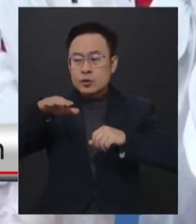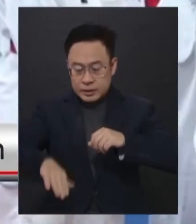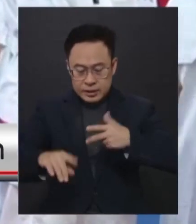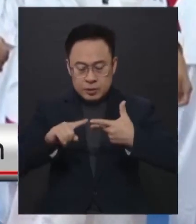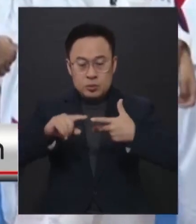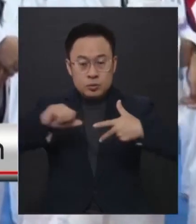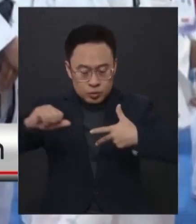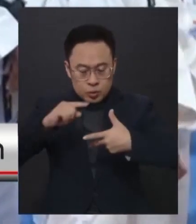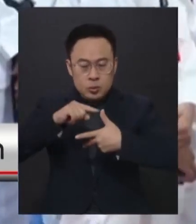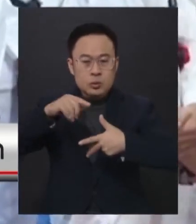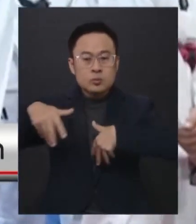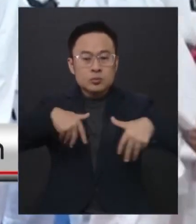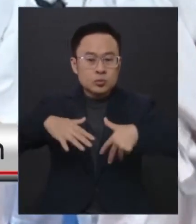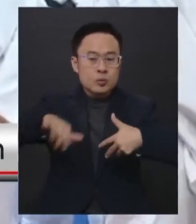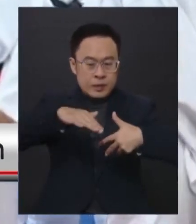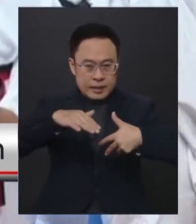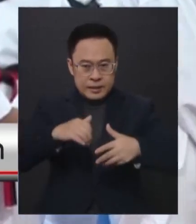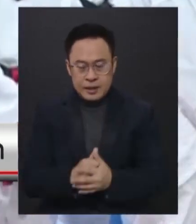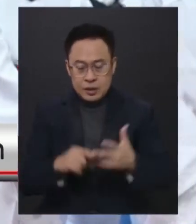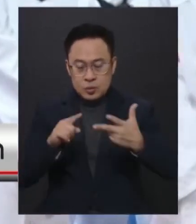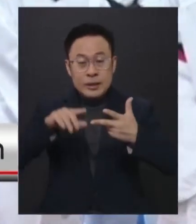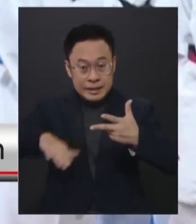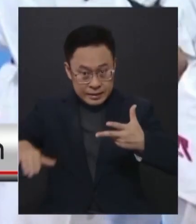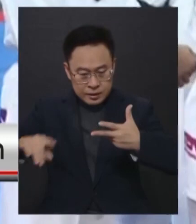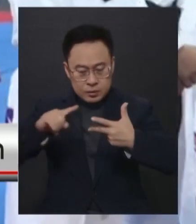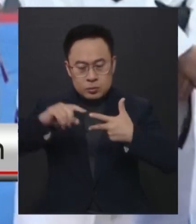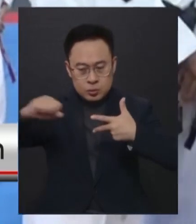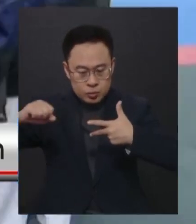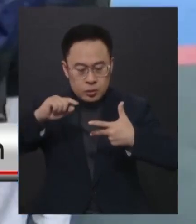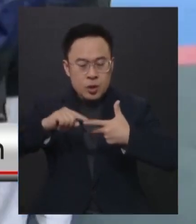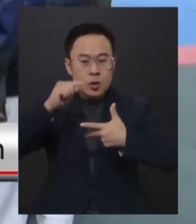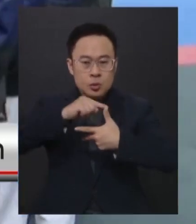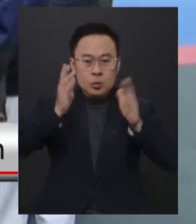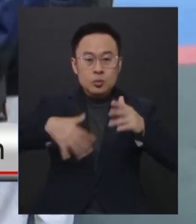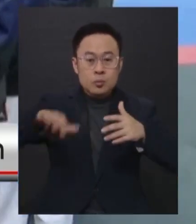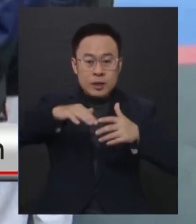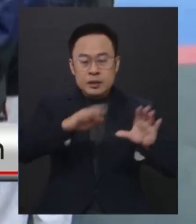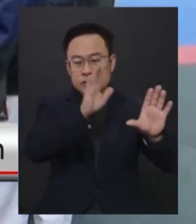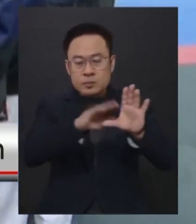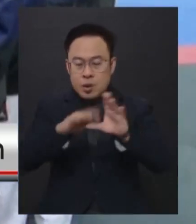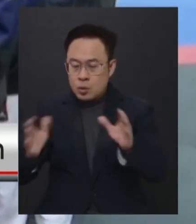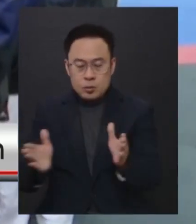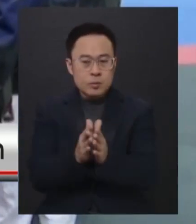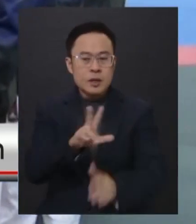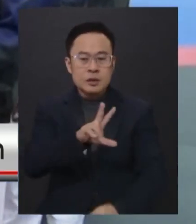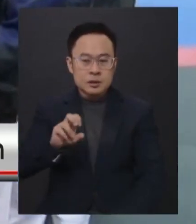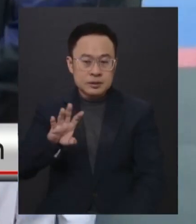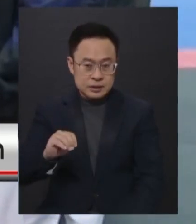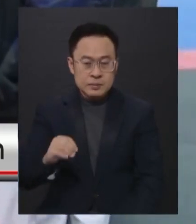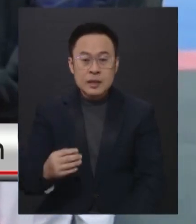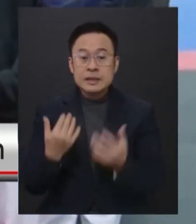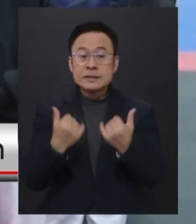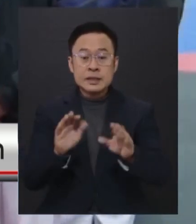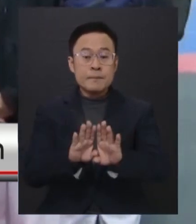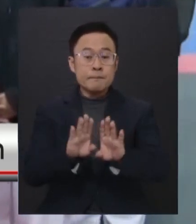นประชาชนค่ะซึ่งมีนักกีฬาที่เข้ามาร่วมสมัครการแข่งขันเนี่ยมากถึง340คนเลยทีเดียวซึ่งทางพิธี